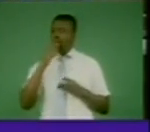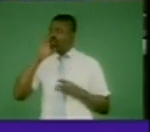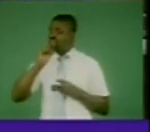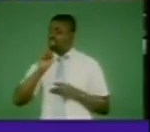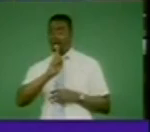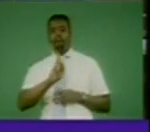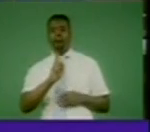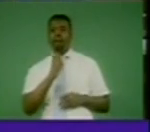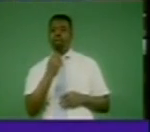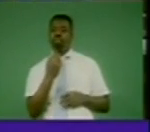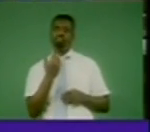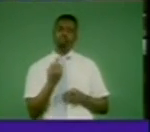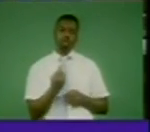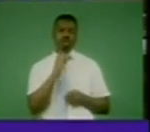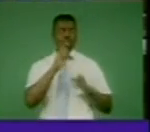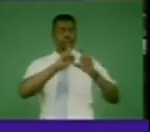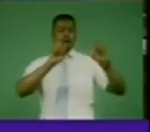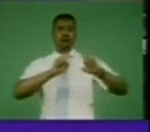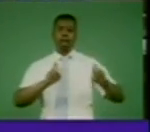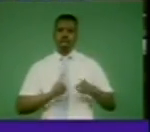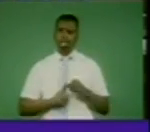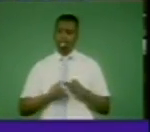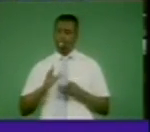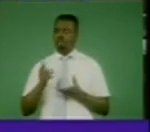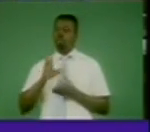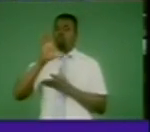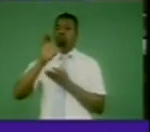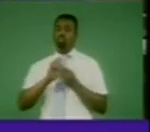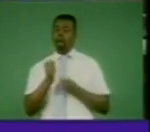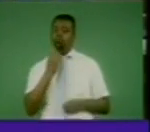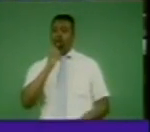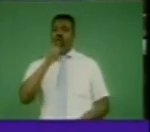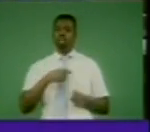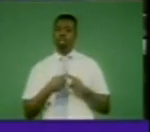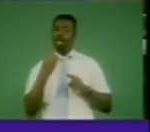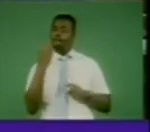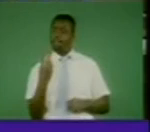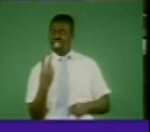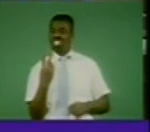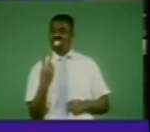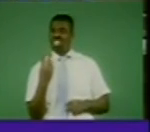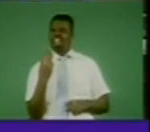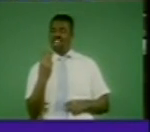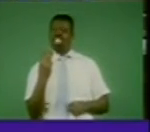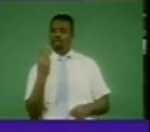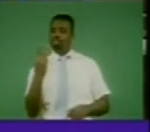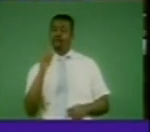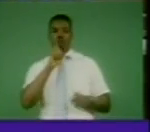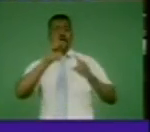kura za jumla hapana ni kura 3 kwenye kila ibara. Jumla ya kura za ndio ni 232 kwenye kila ibara.